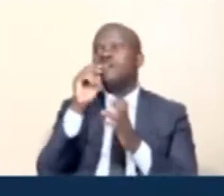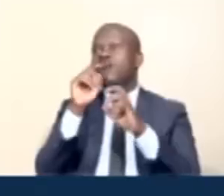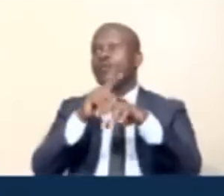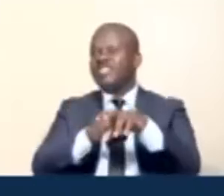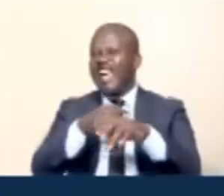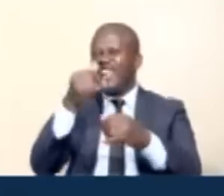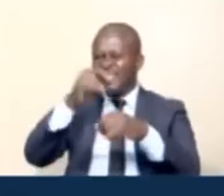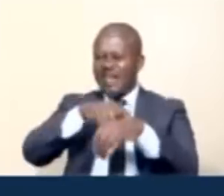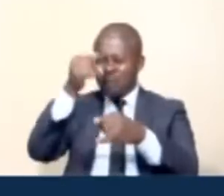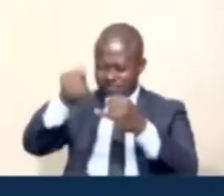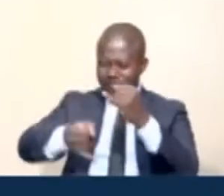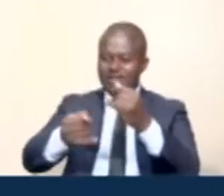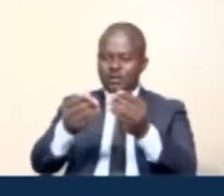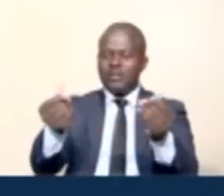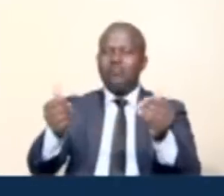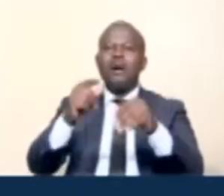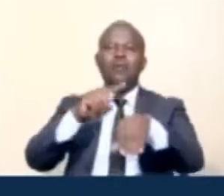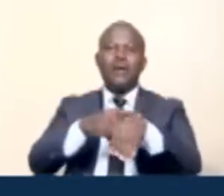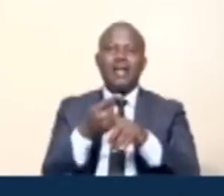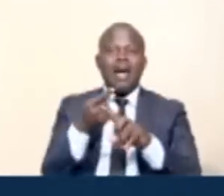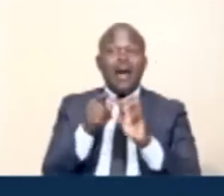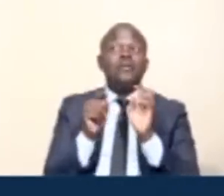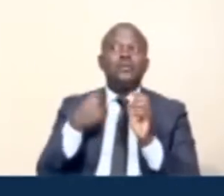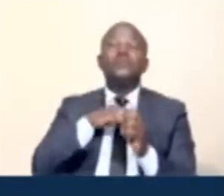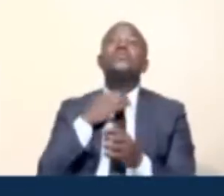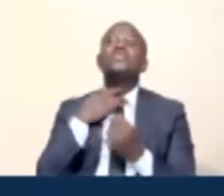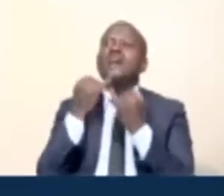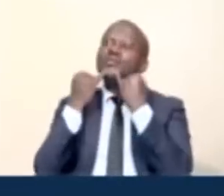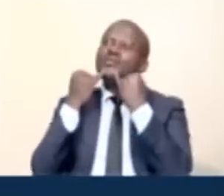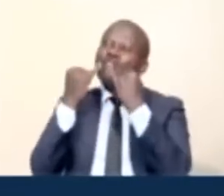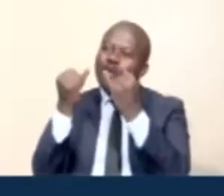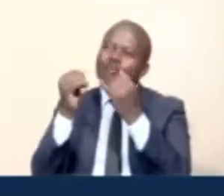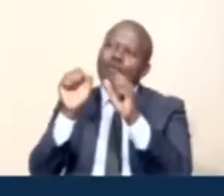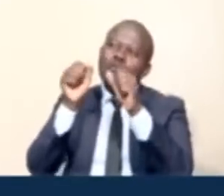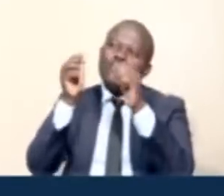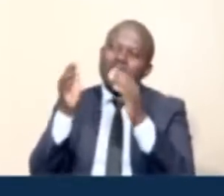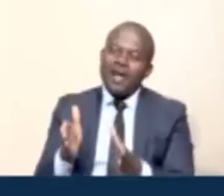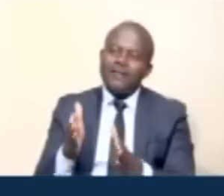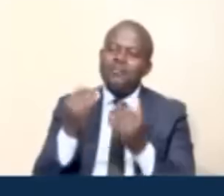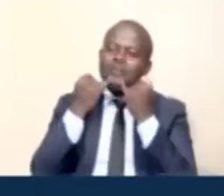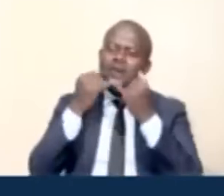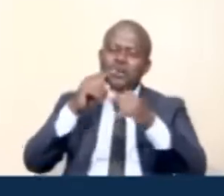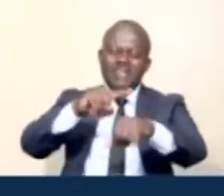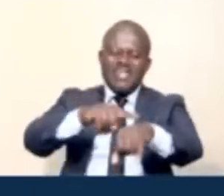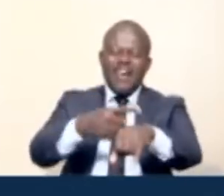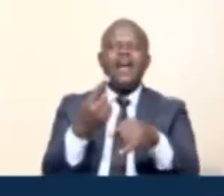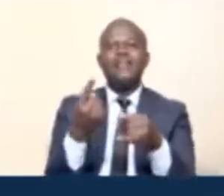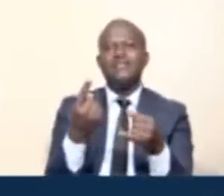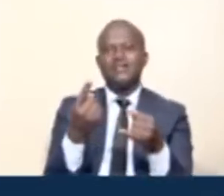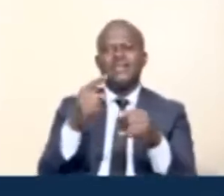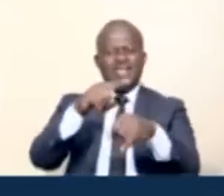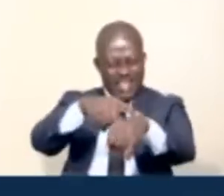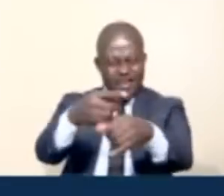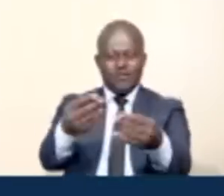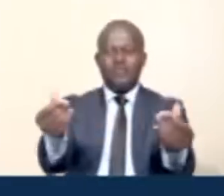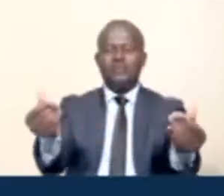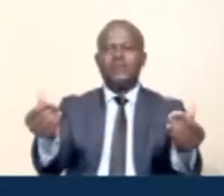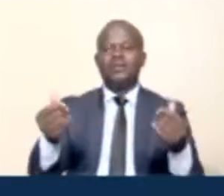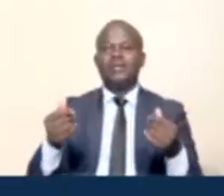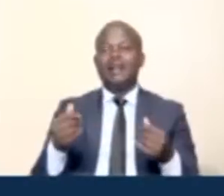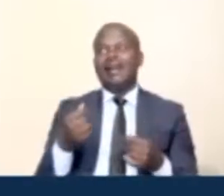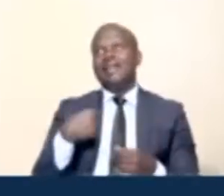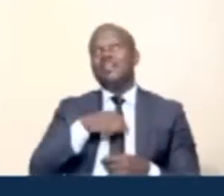wenda mwagenekereza umuturage abakeneye kumenya ngo yenda ahari wenda. Oya, kugenekereza ntabwo byaba ari byiza kubera ko